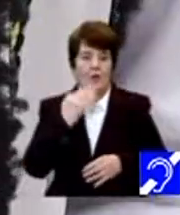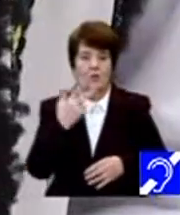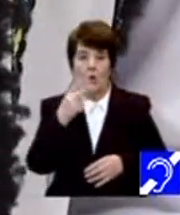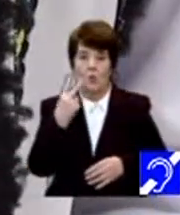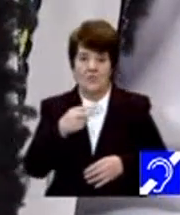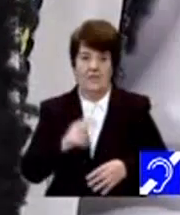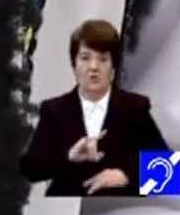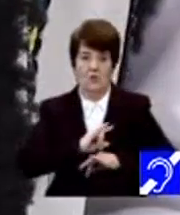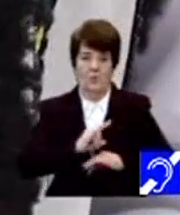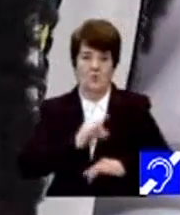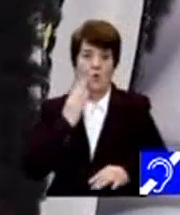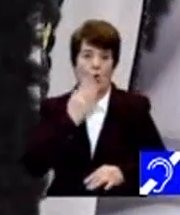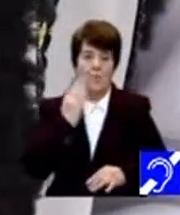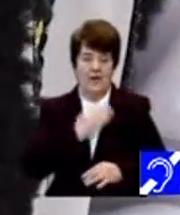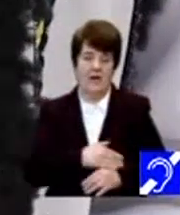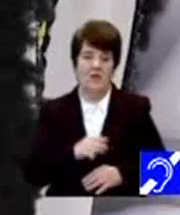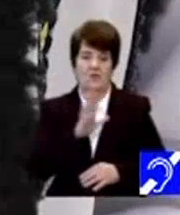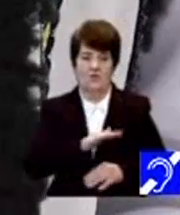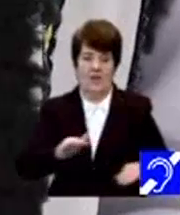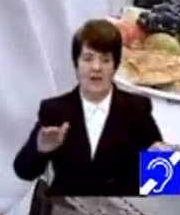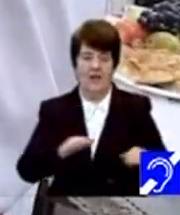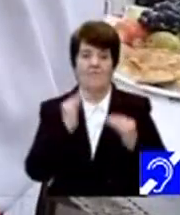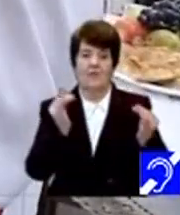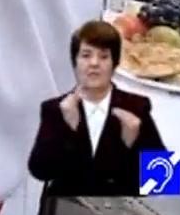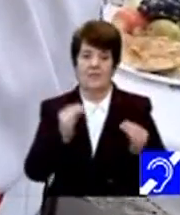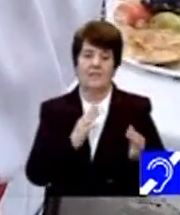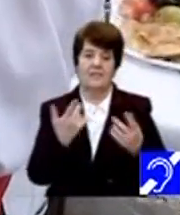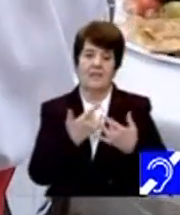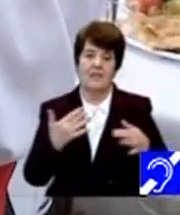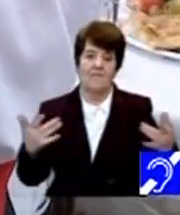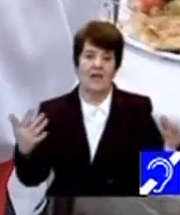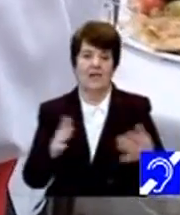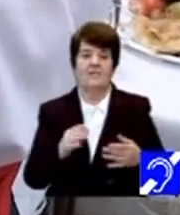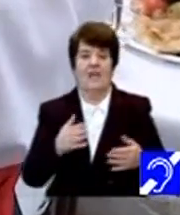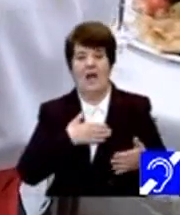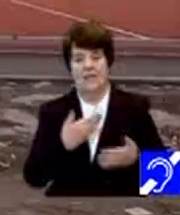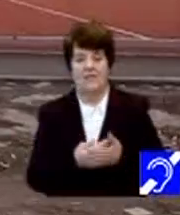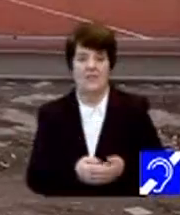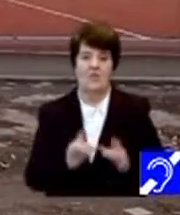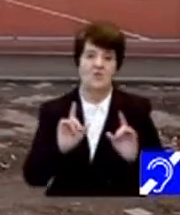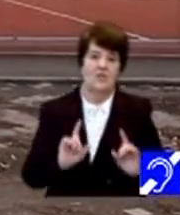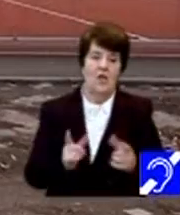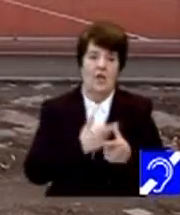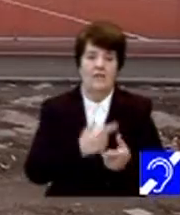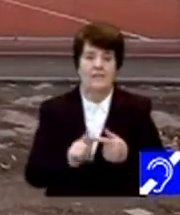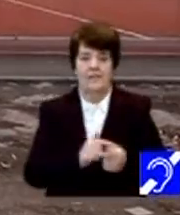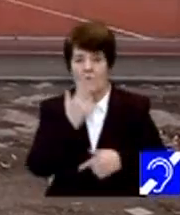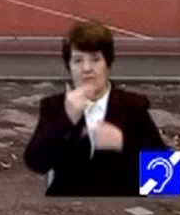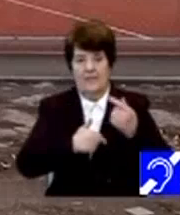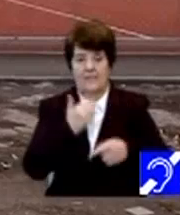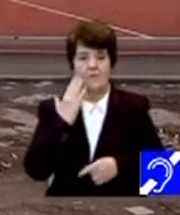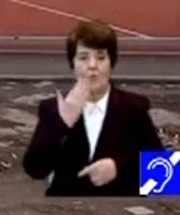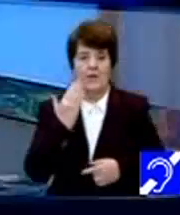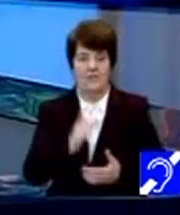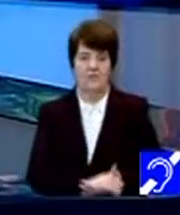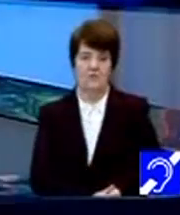a mai donat 20 de costume tradiționale românești. Elevii le vor purta în timpul diverselor activități extrașcolare, cum sunt șezătorile sau festivalurile